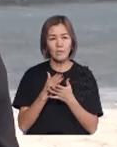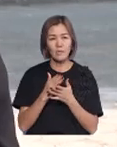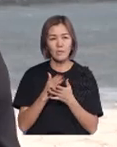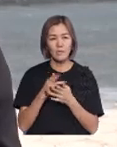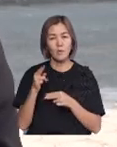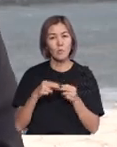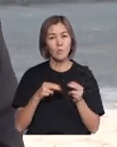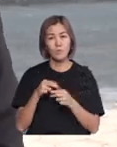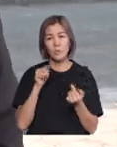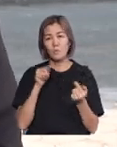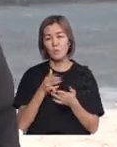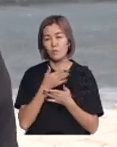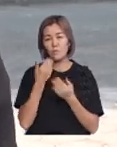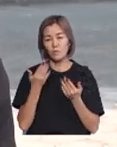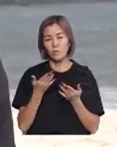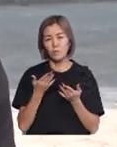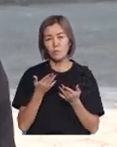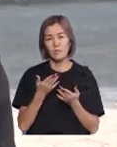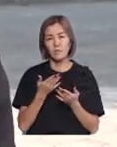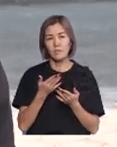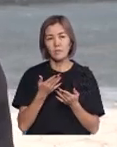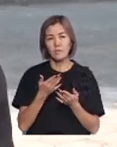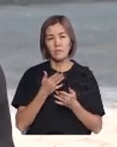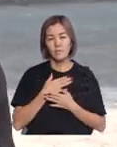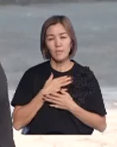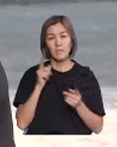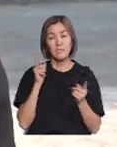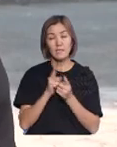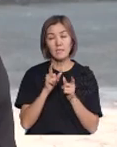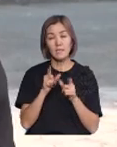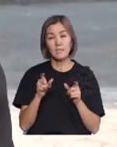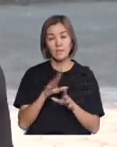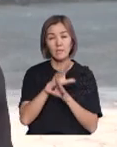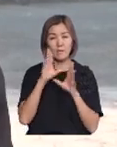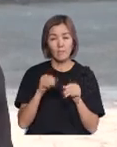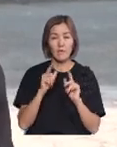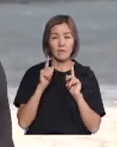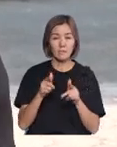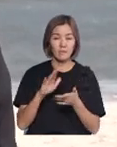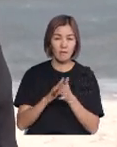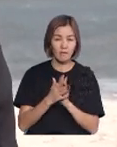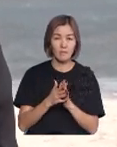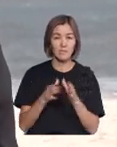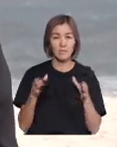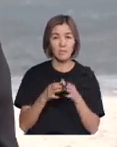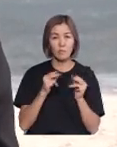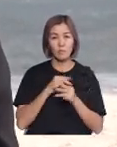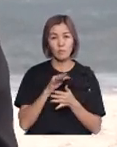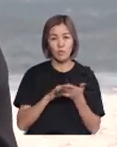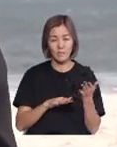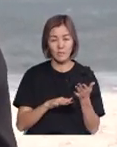қарсы емес деп ойлаймын. Енді бұл бәріне жауап бере алмаймын, бірақ бұл мен кездескен азаматтардың арасында осындай ой қалыптасып отыр. Штабтың жұмысы